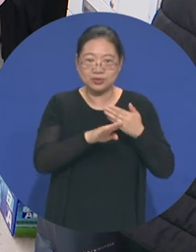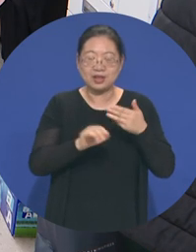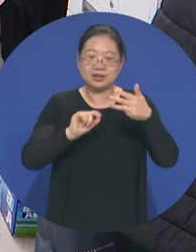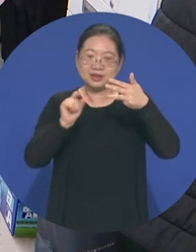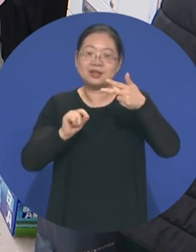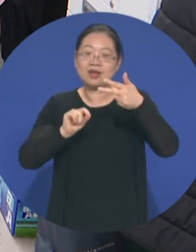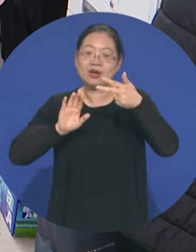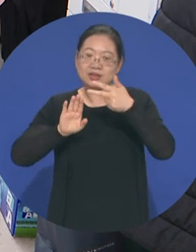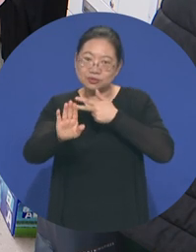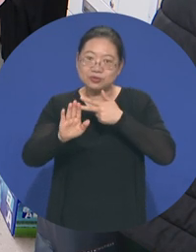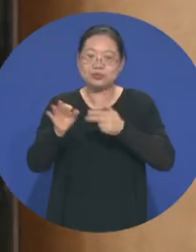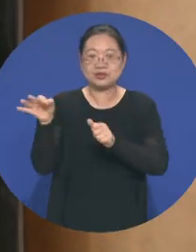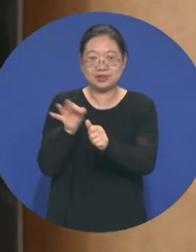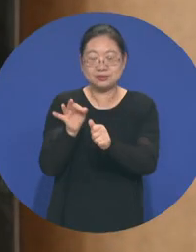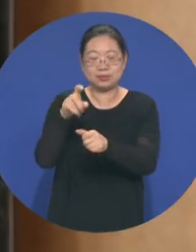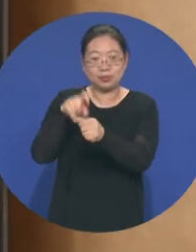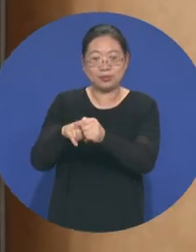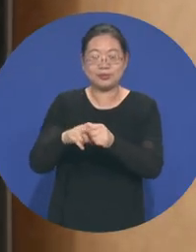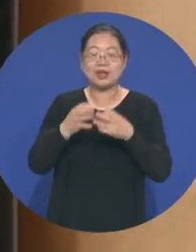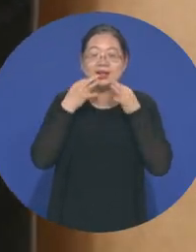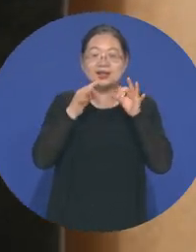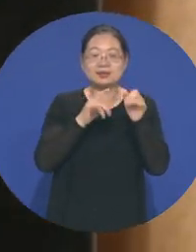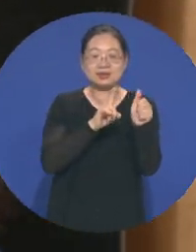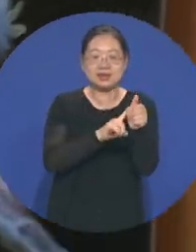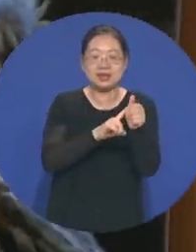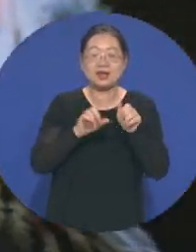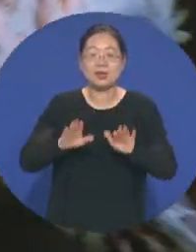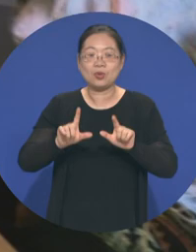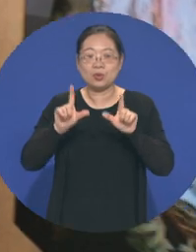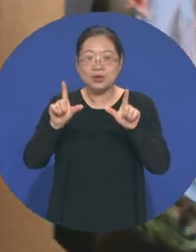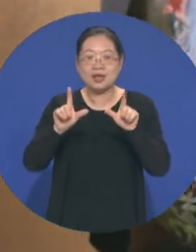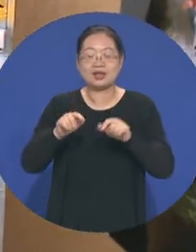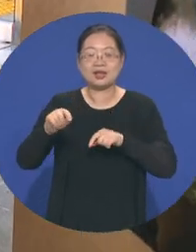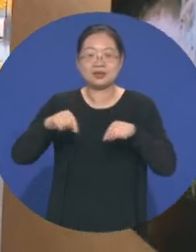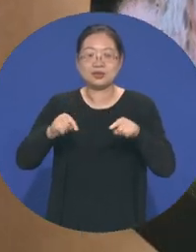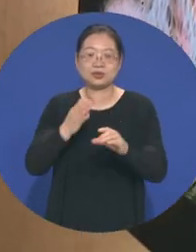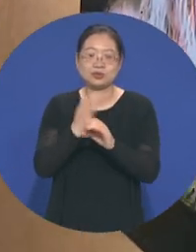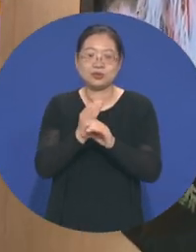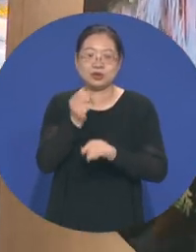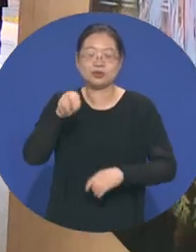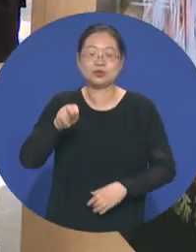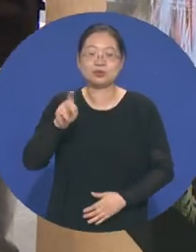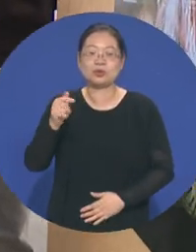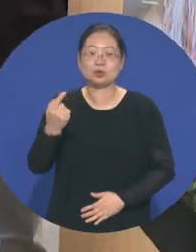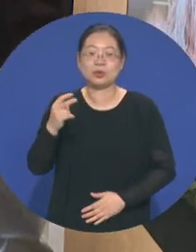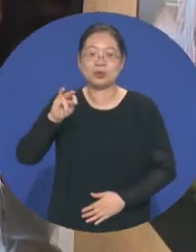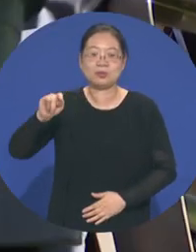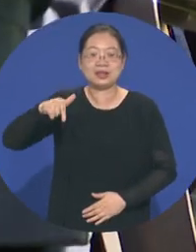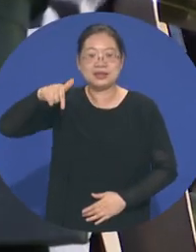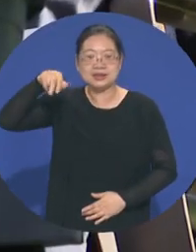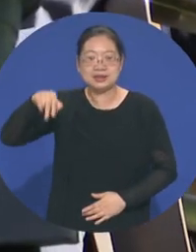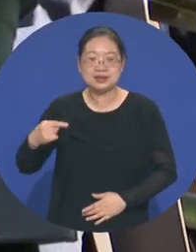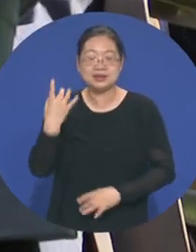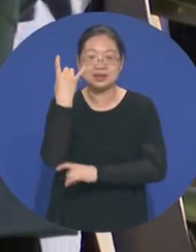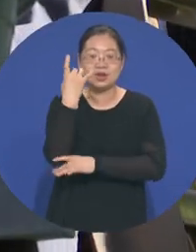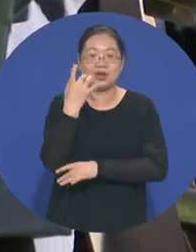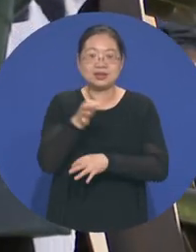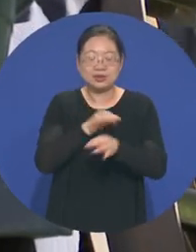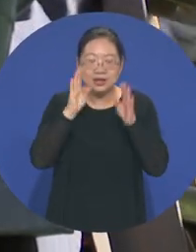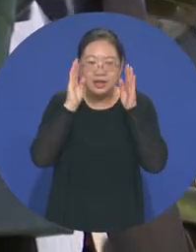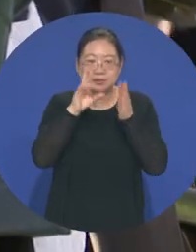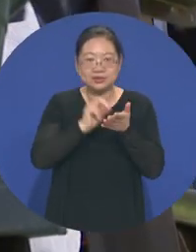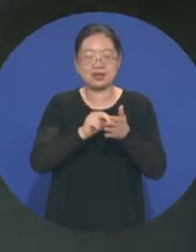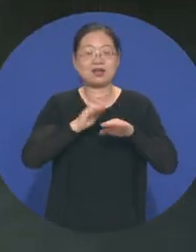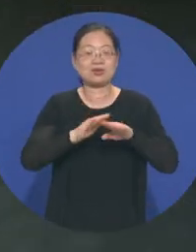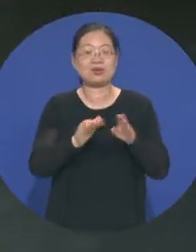하반기 지급이 목표입니다. 김동연 경기도지사가 올해 던진 도정 화두는 휴머노믹스. 기존 경제학의